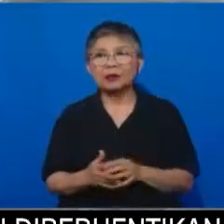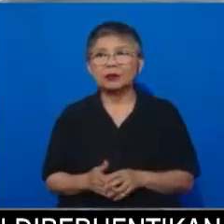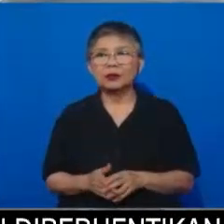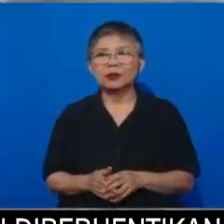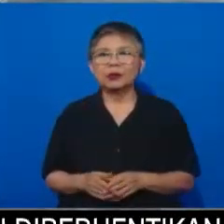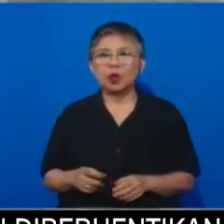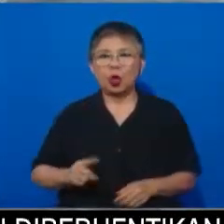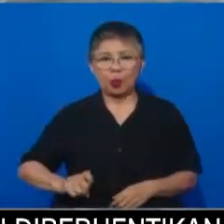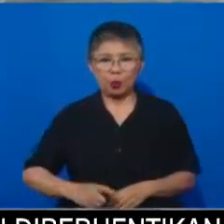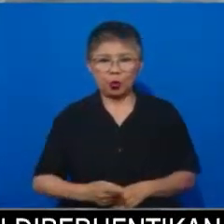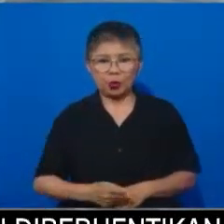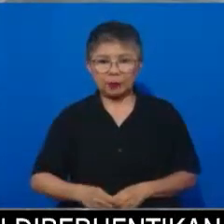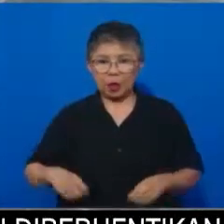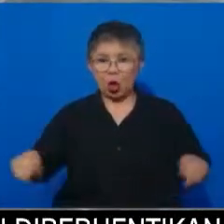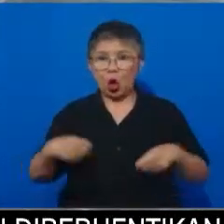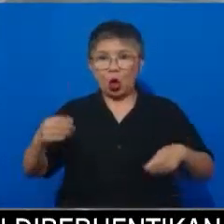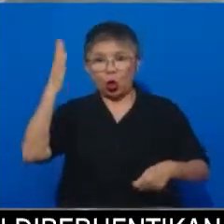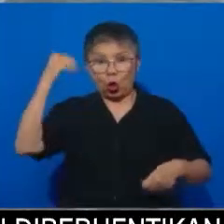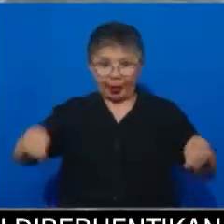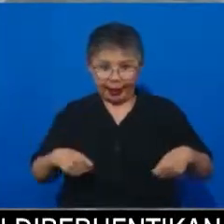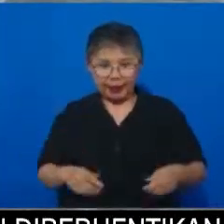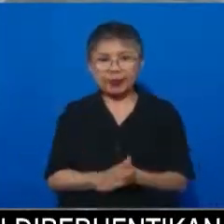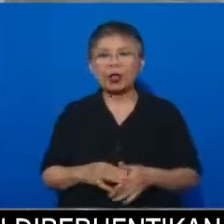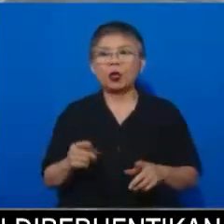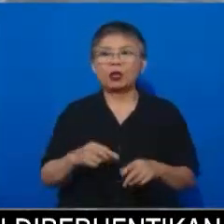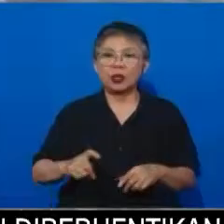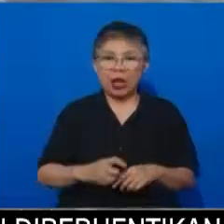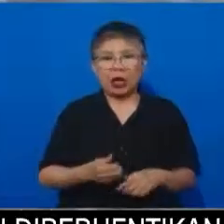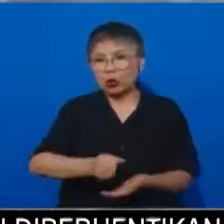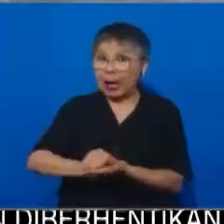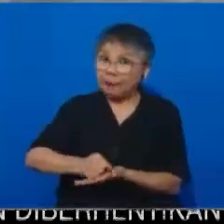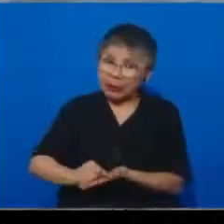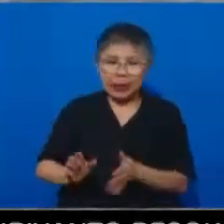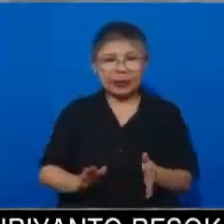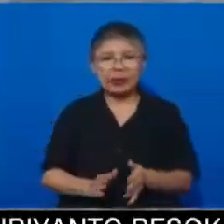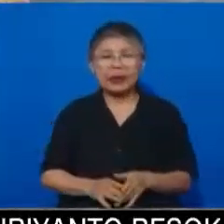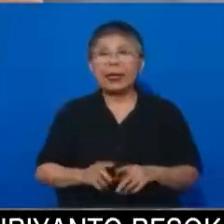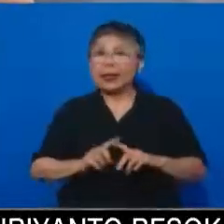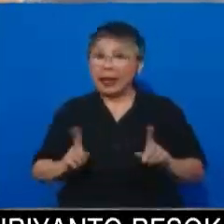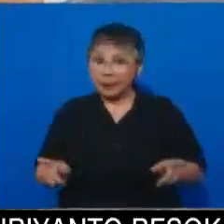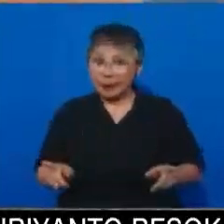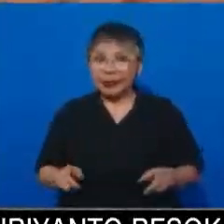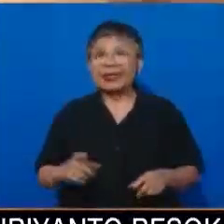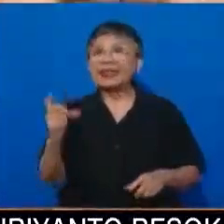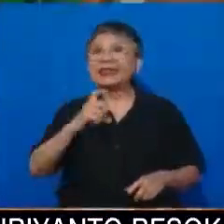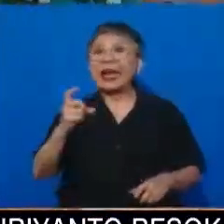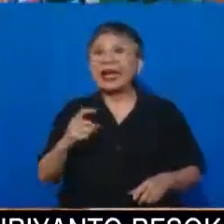Belut itu tidak hanya perkara belutnya saja atau sambalnya saja tapi